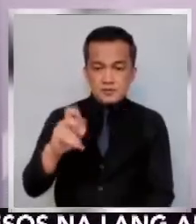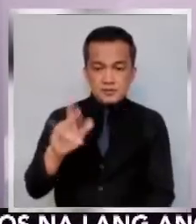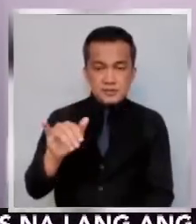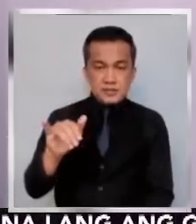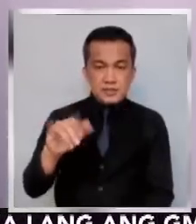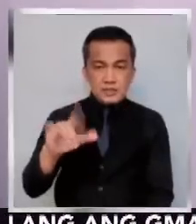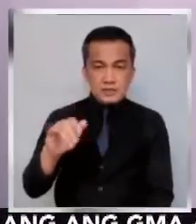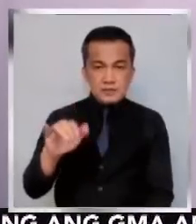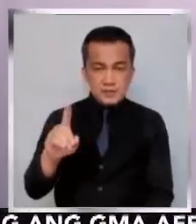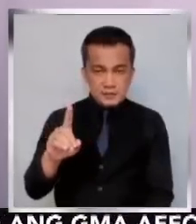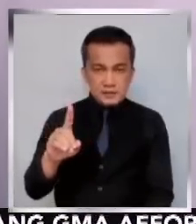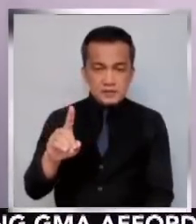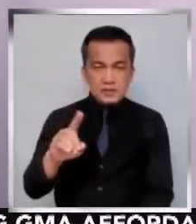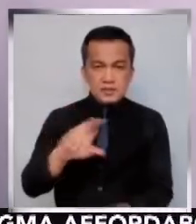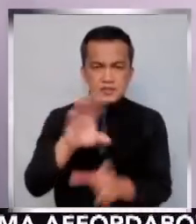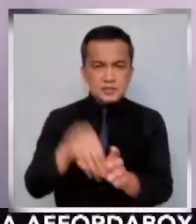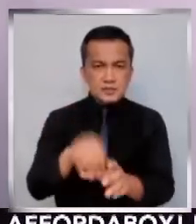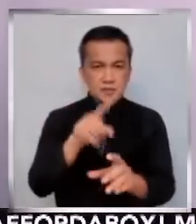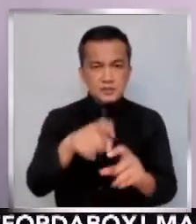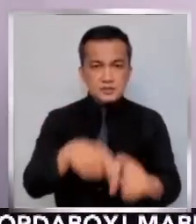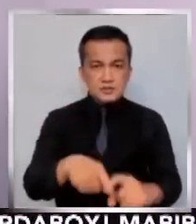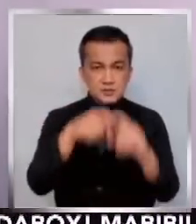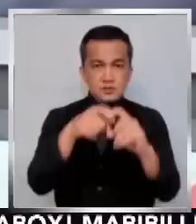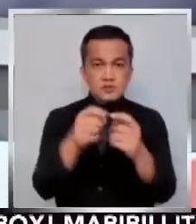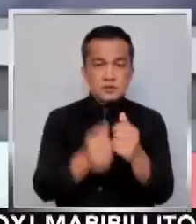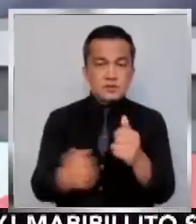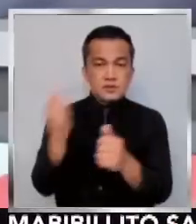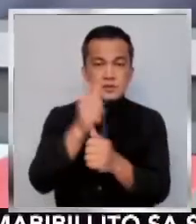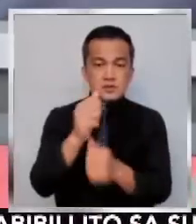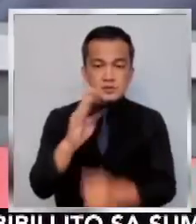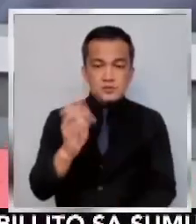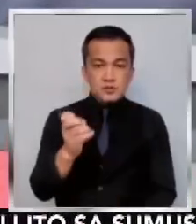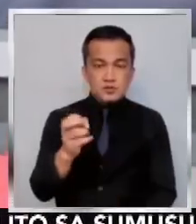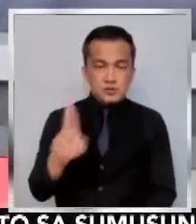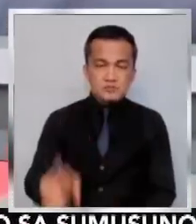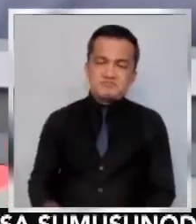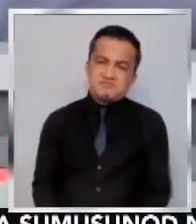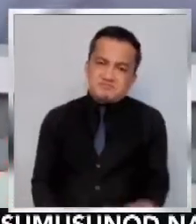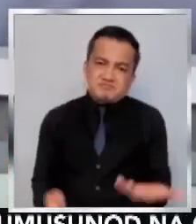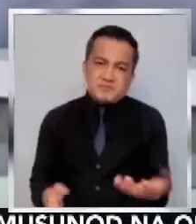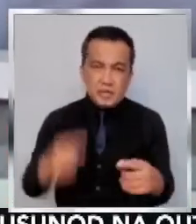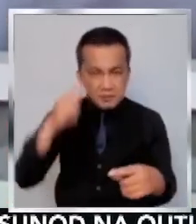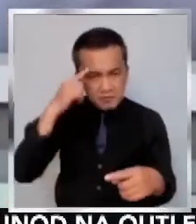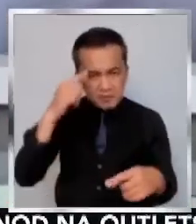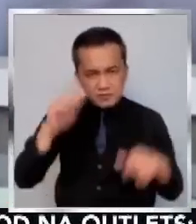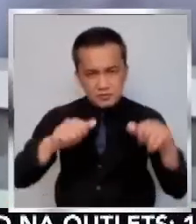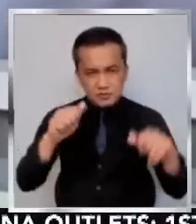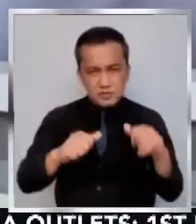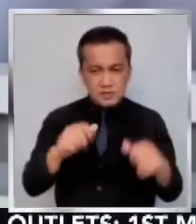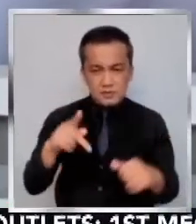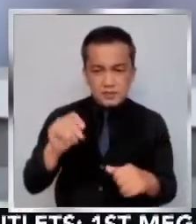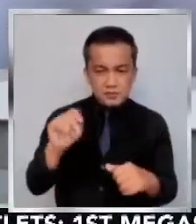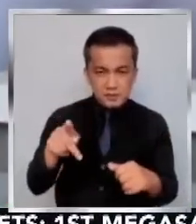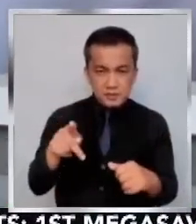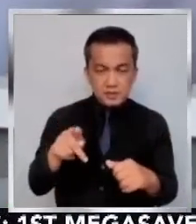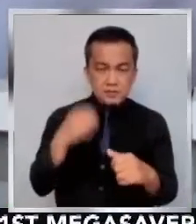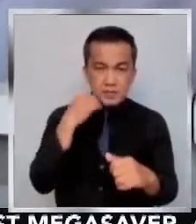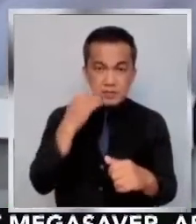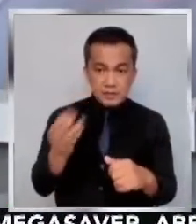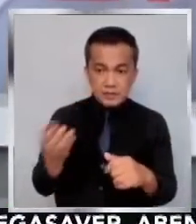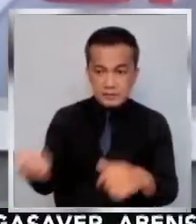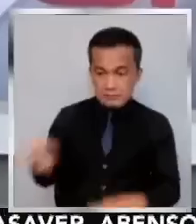dyan, ang sinuspinding hepe ng Bureau of Corrections. May duda raw ang PNP sa pagkamatay ng umano'y middleman. Hinala